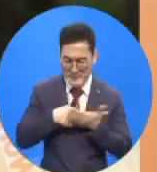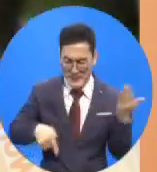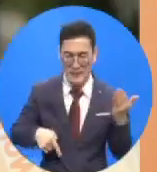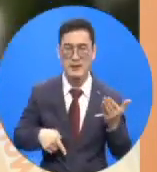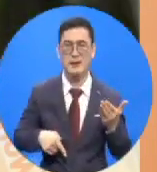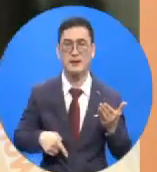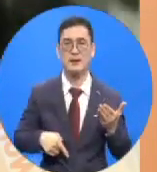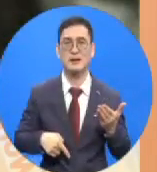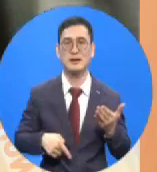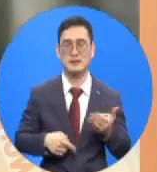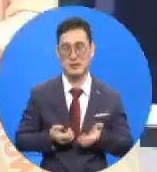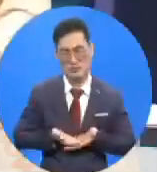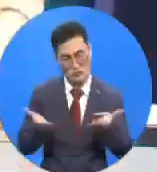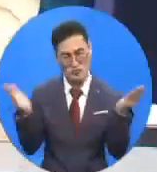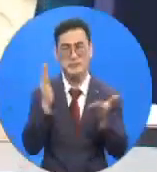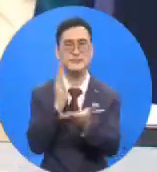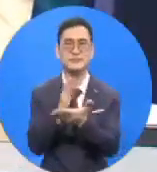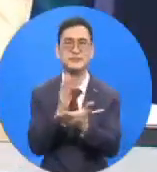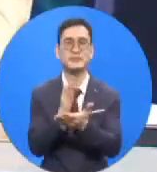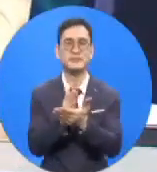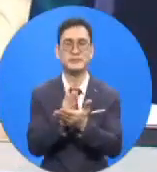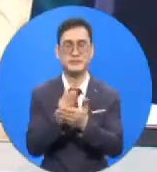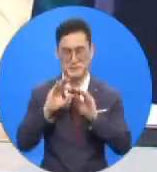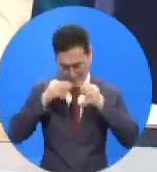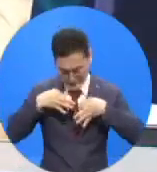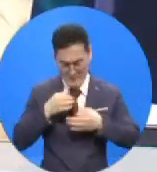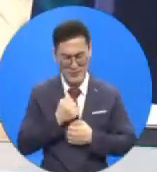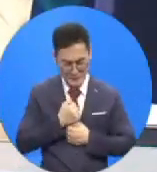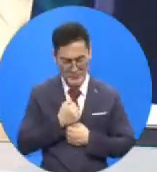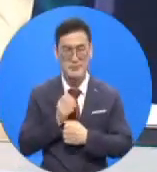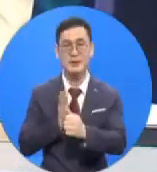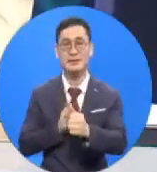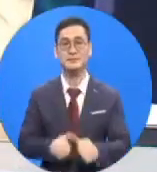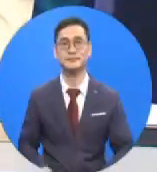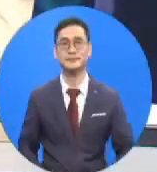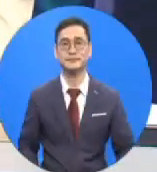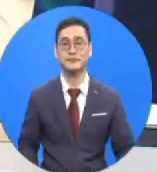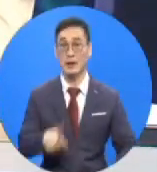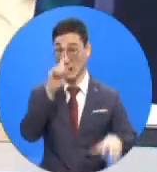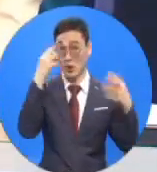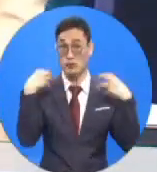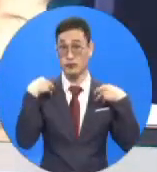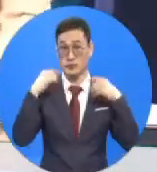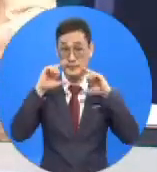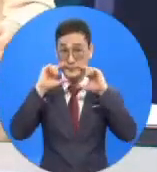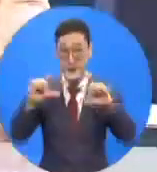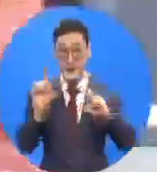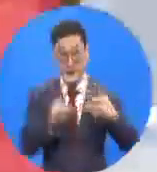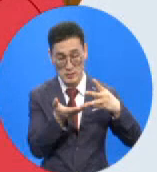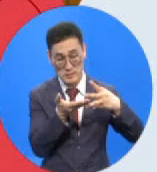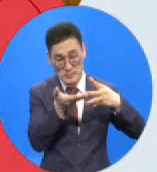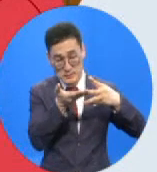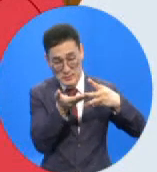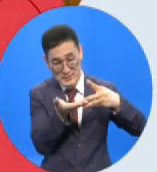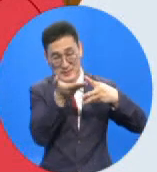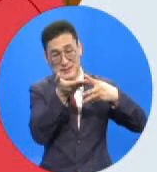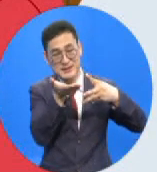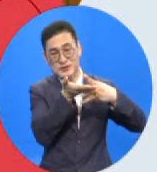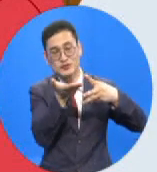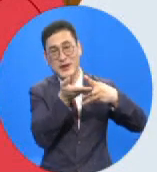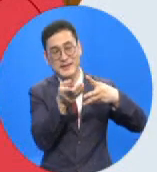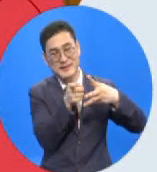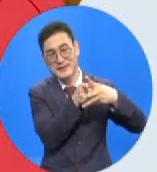해야 될 것 같습니다 4 뭐 말씀 주신 대로 어제 정부가 2005 단계라는 특별한 의 조치를 꺼내 들었습니다 그 내용을 좀 살펴